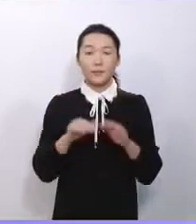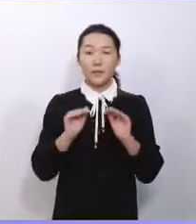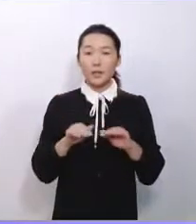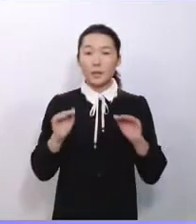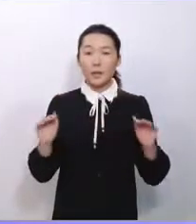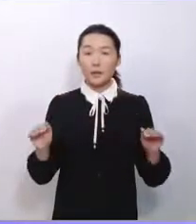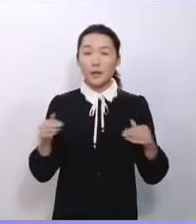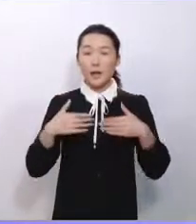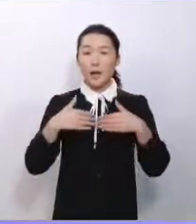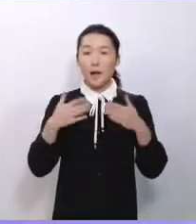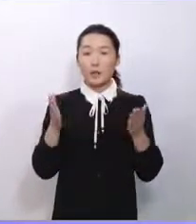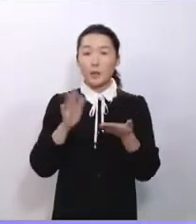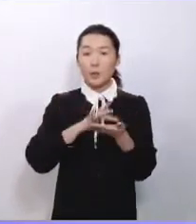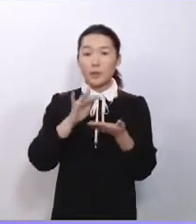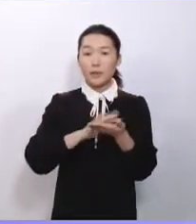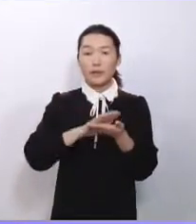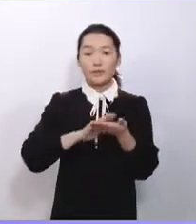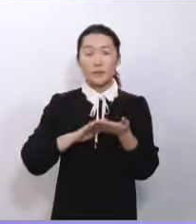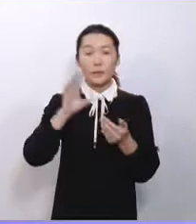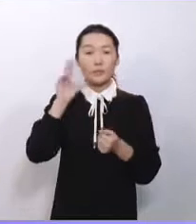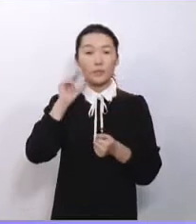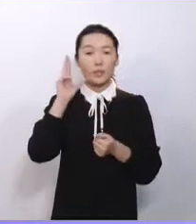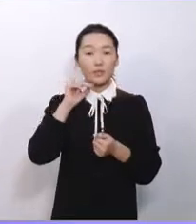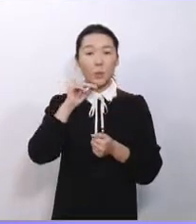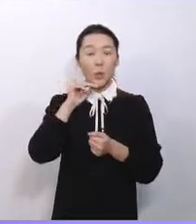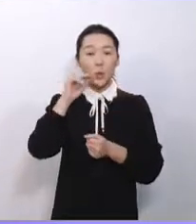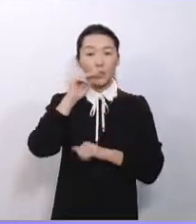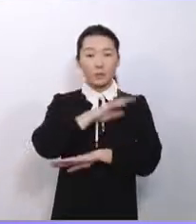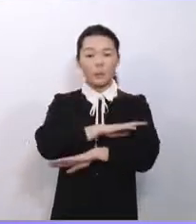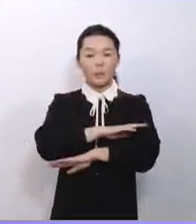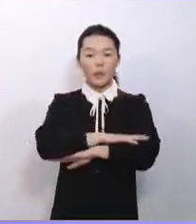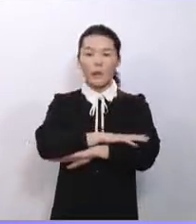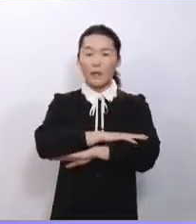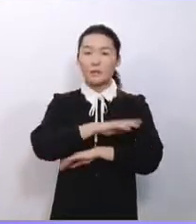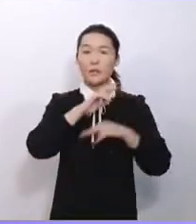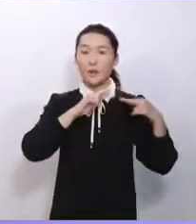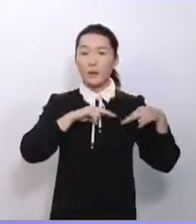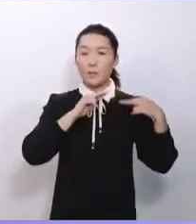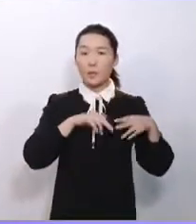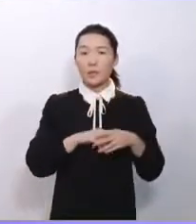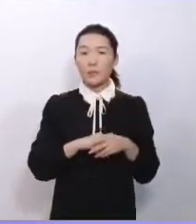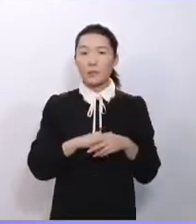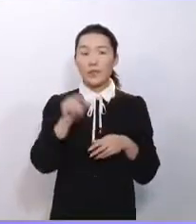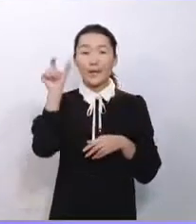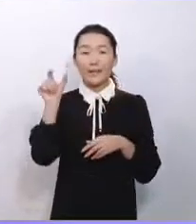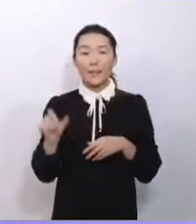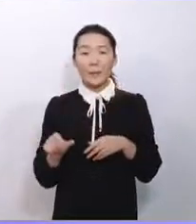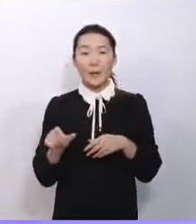Ребята, откроем тетради, запишем число и классная работа. На полях